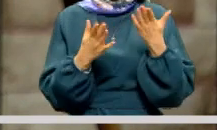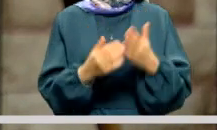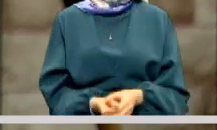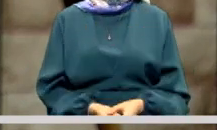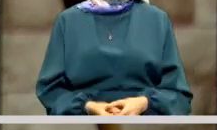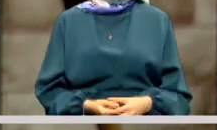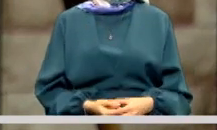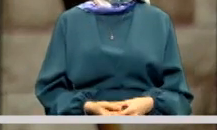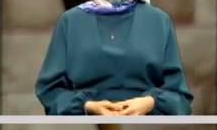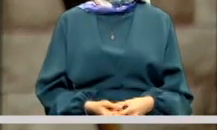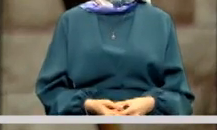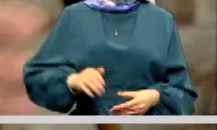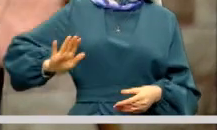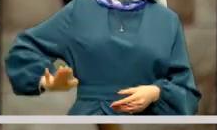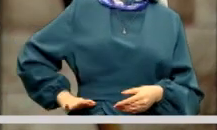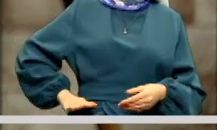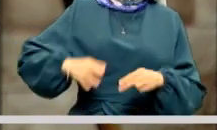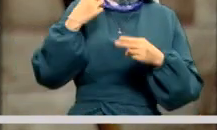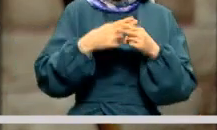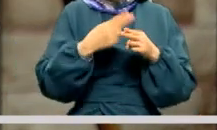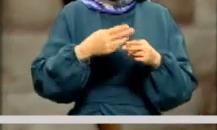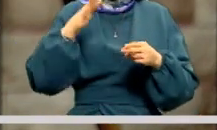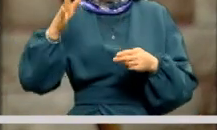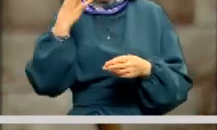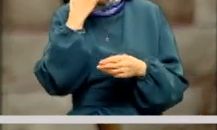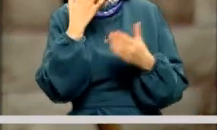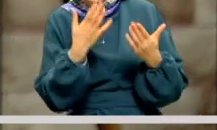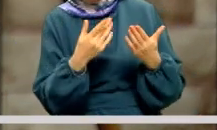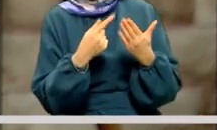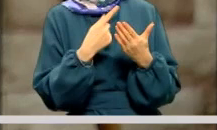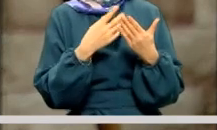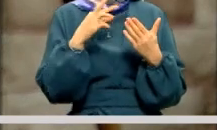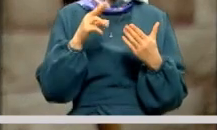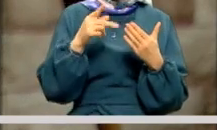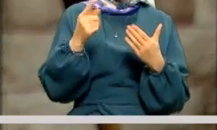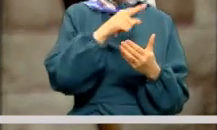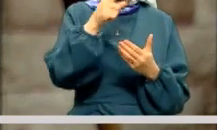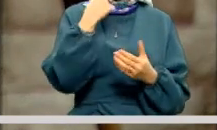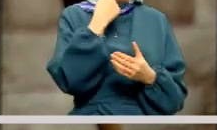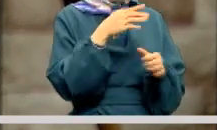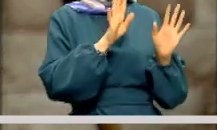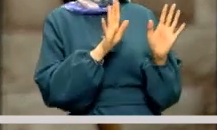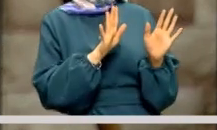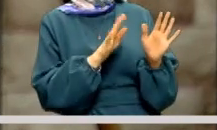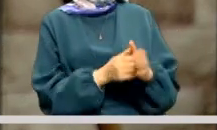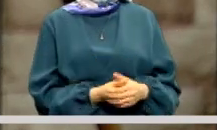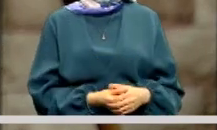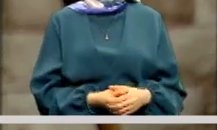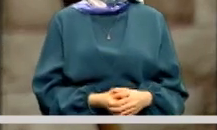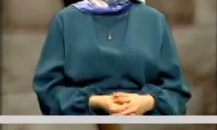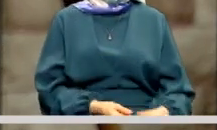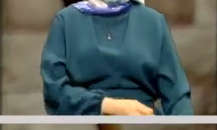işte çocuğum acele işte dışarıda bekliyor veya işte şunun vardı falan veya size hiç bakmıyor Hiç Bakmadan